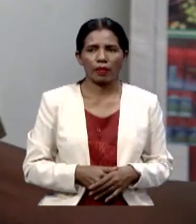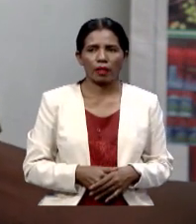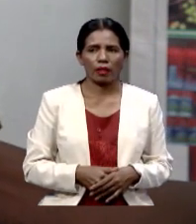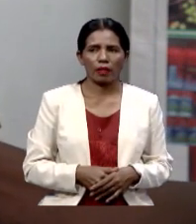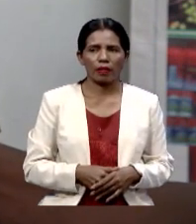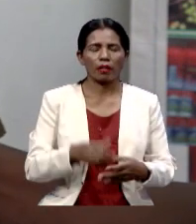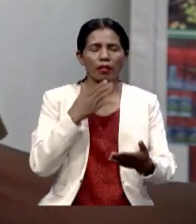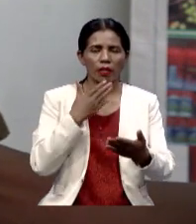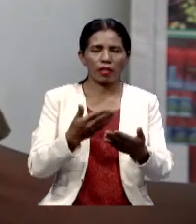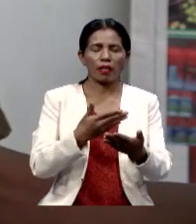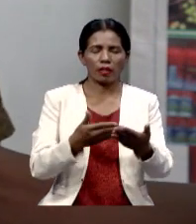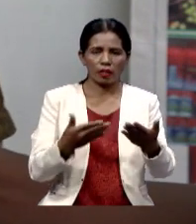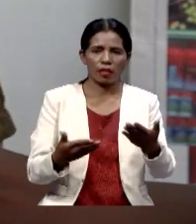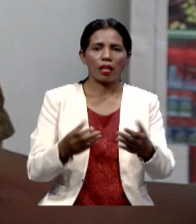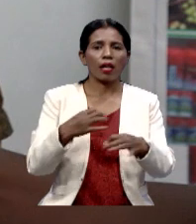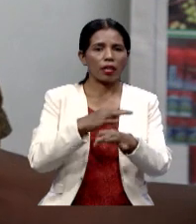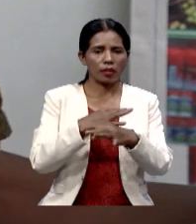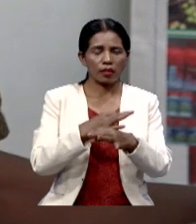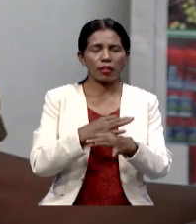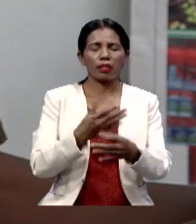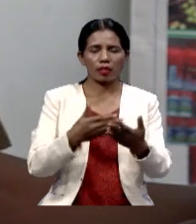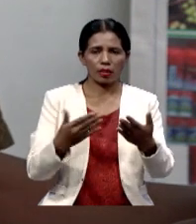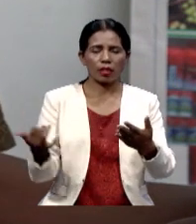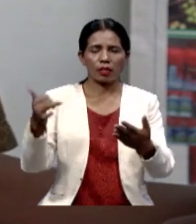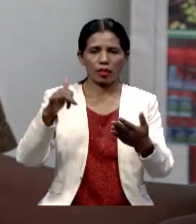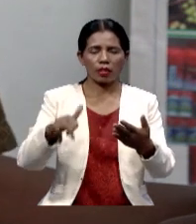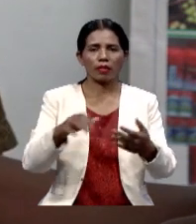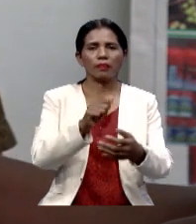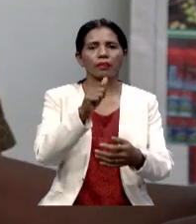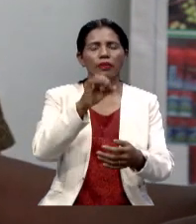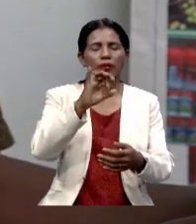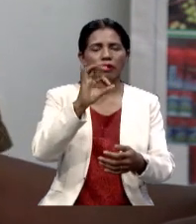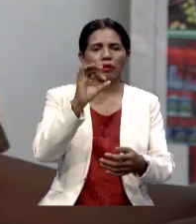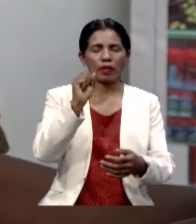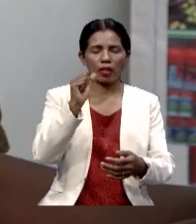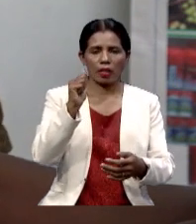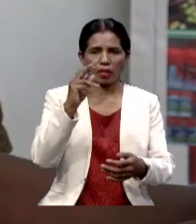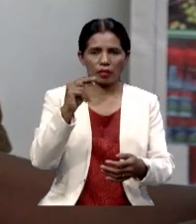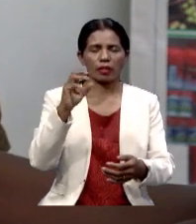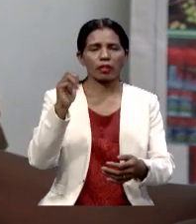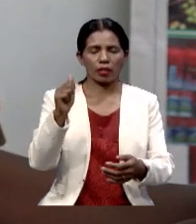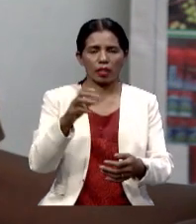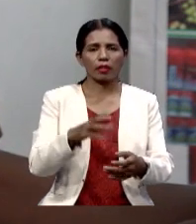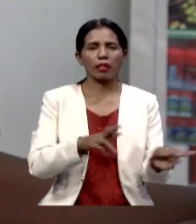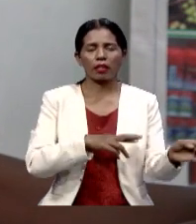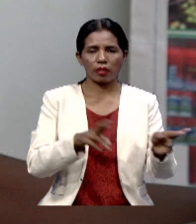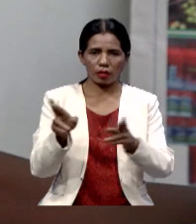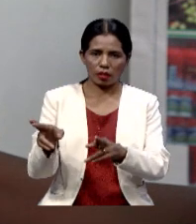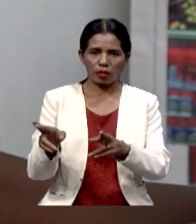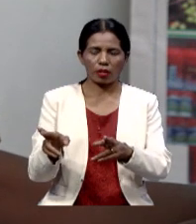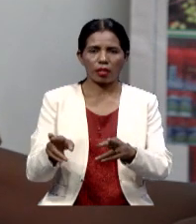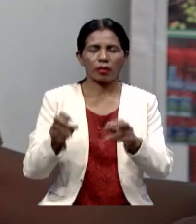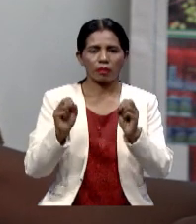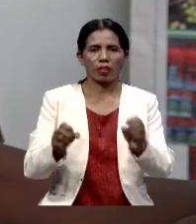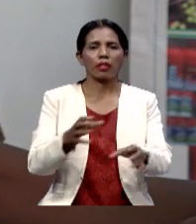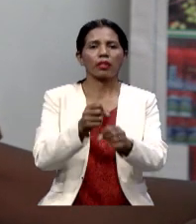perbaikan sarana-prasarana supaya laboratorium IFISA ini siap untuk menerima hibah alat